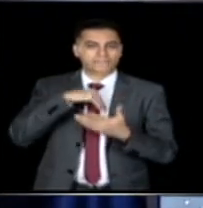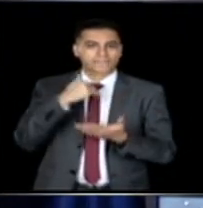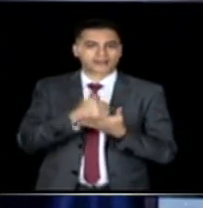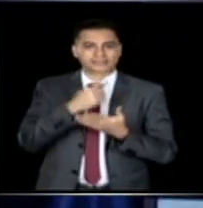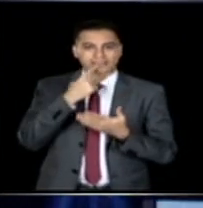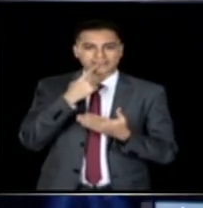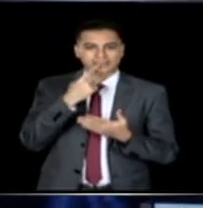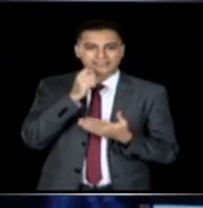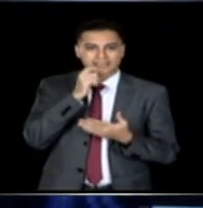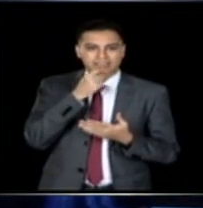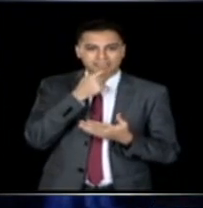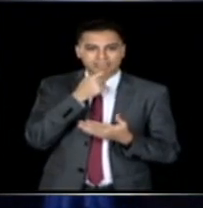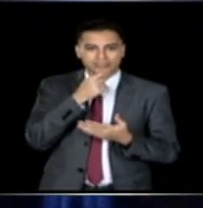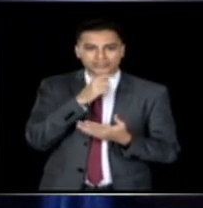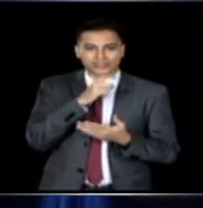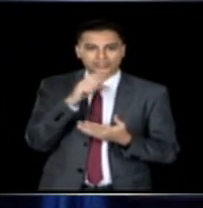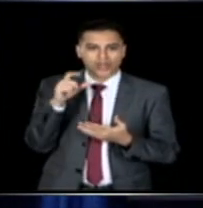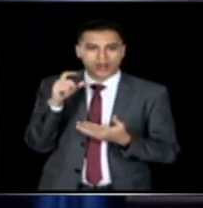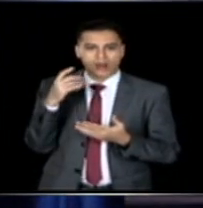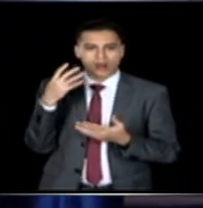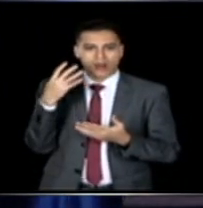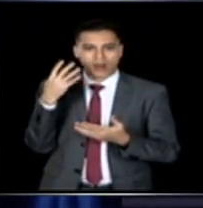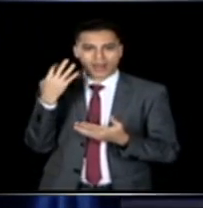مارس 1956.